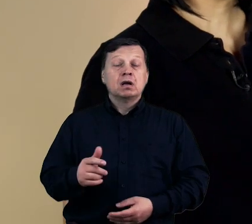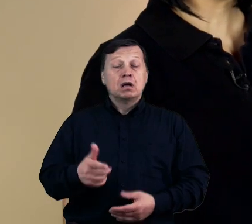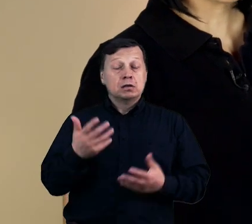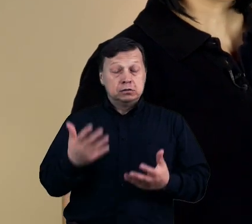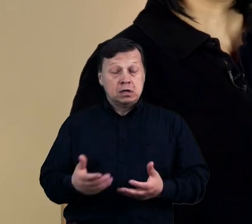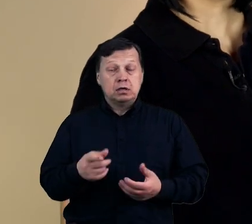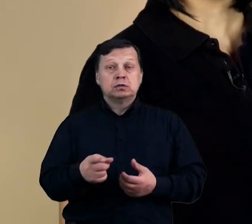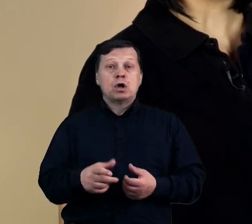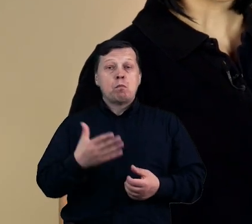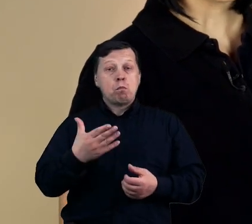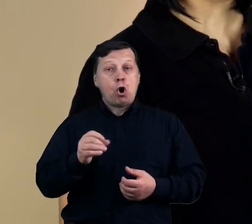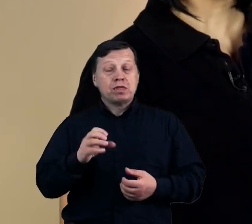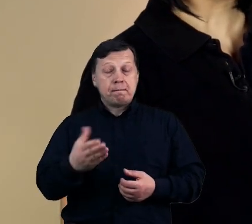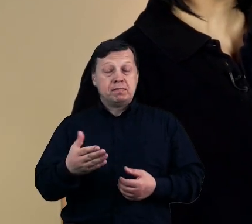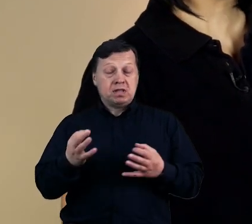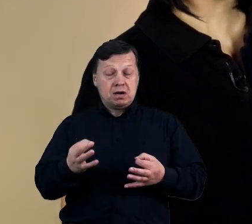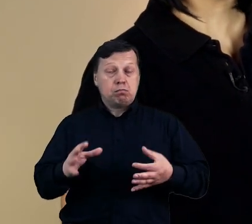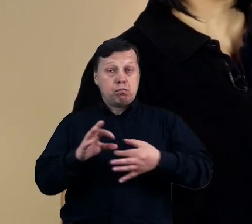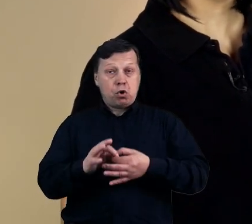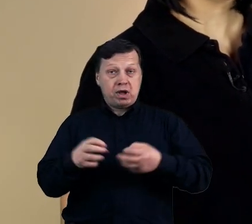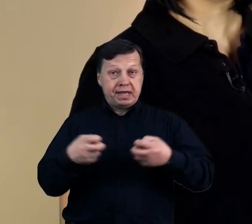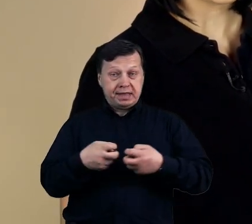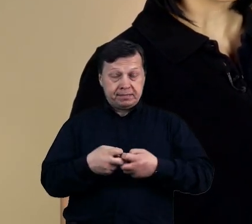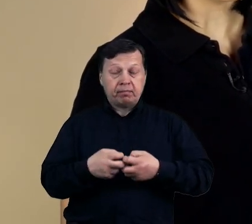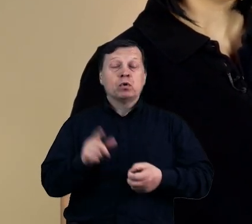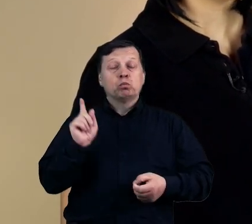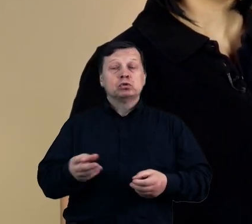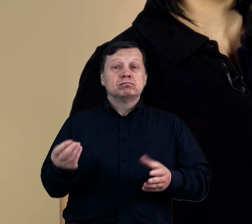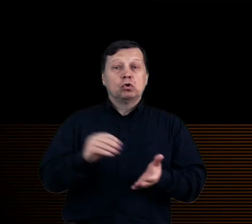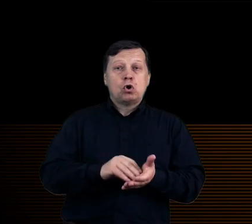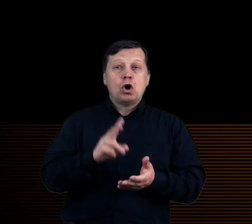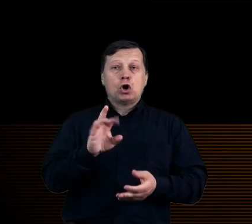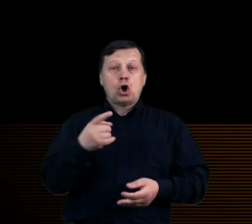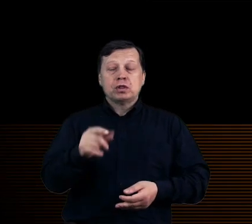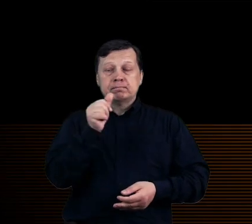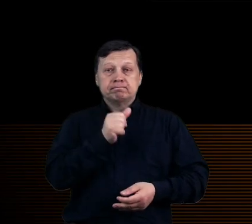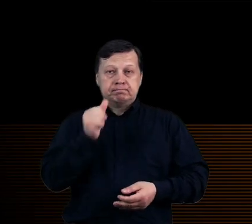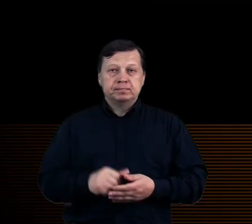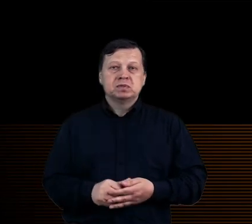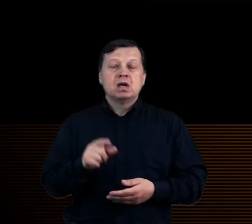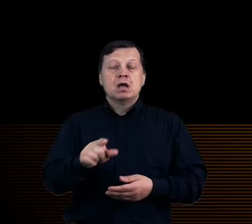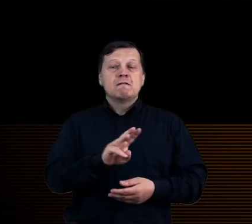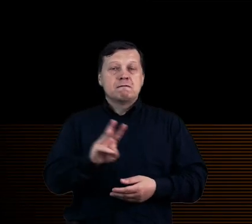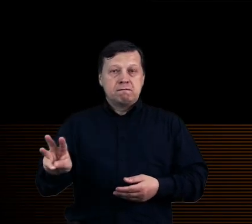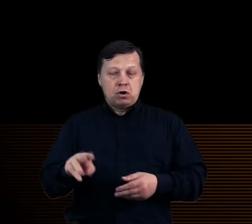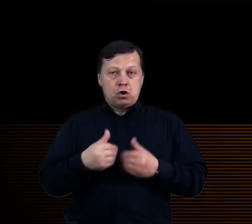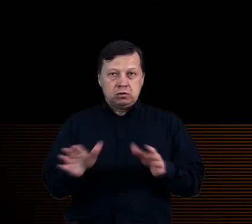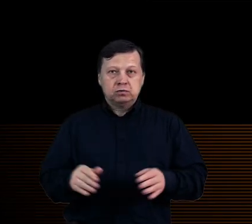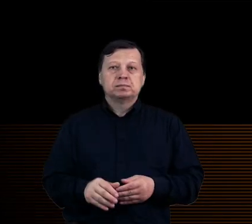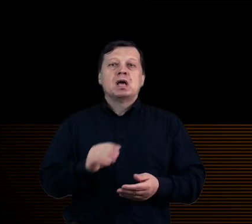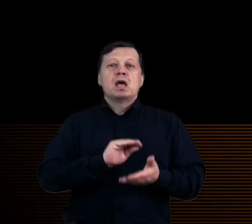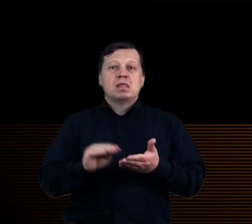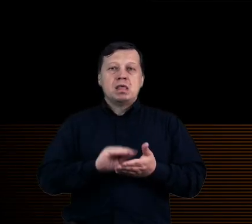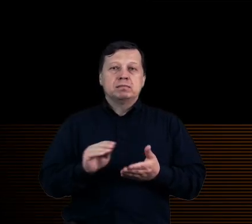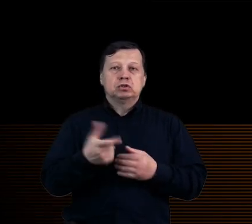Aby modem mógł połączyć się z internetem, należy wpisać kod PIN do karty. Uruchom przeglądarkę internetową,